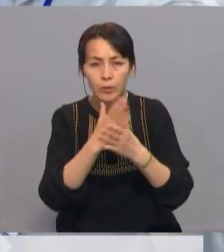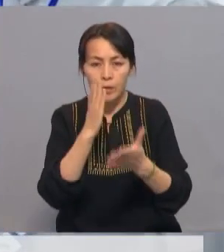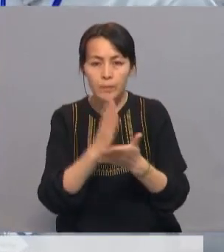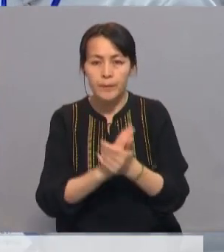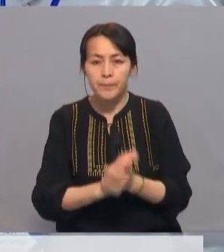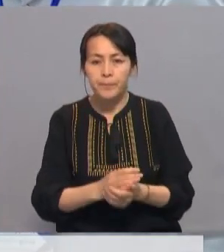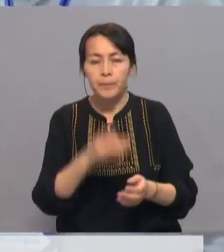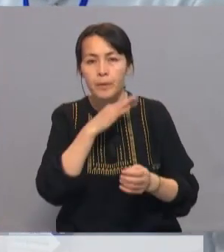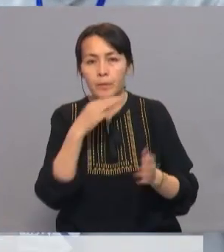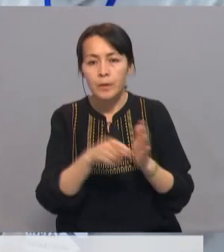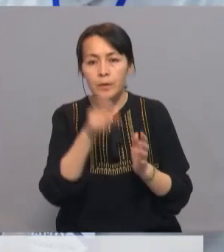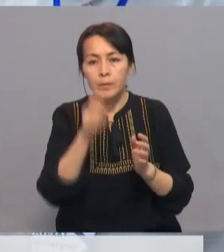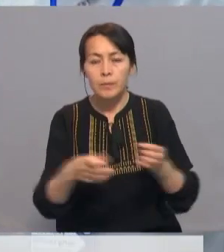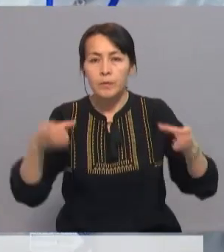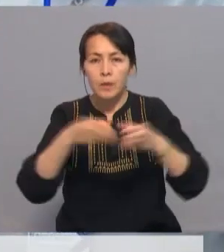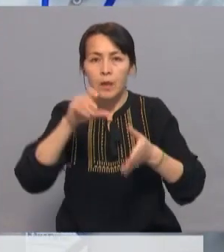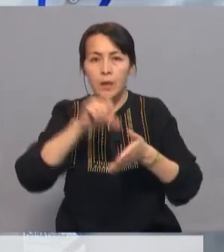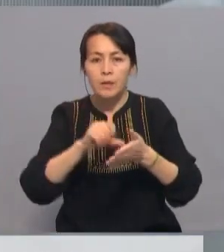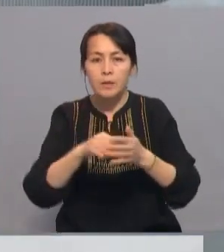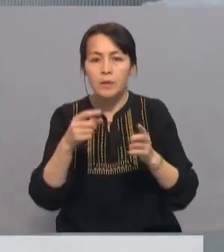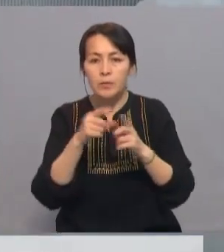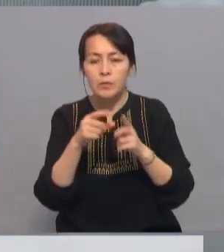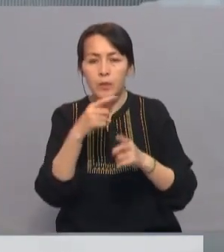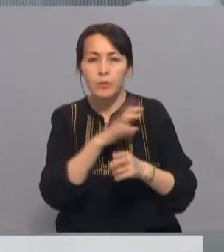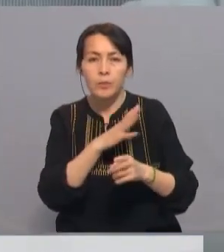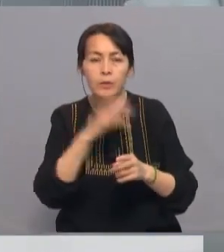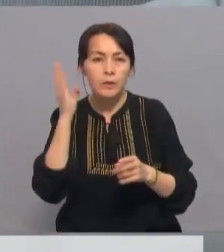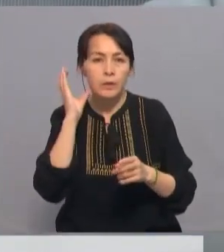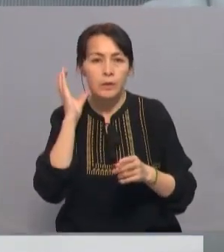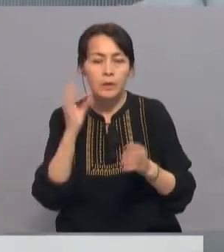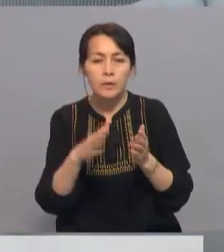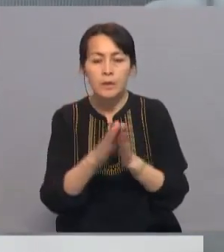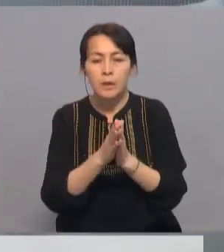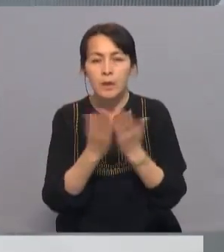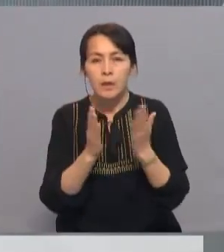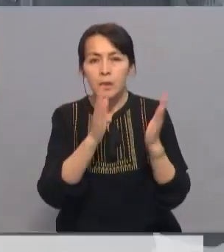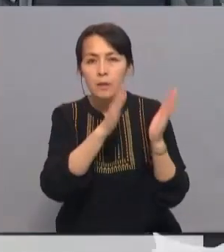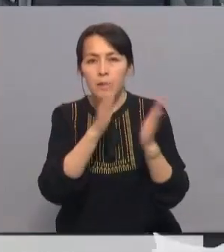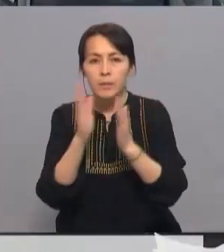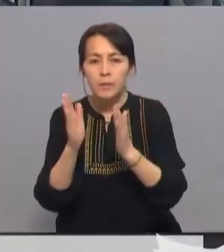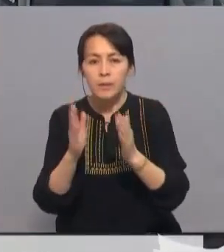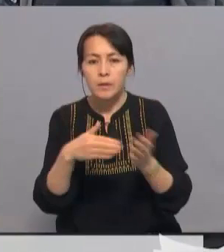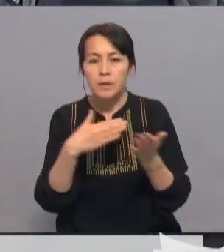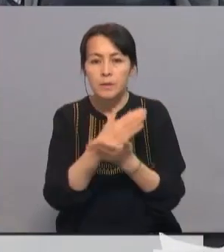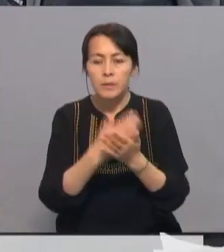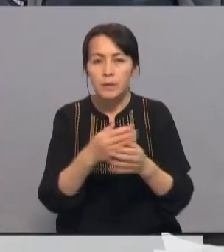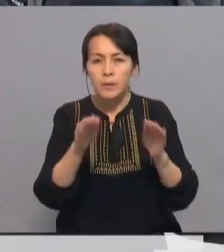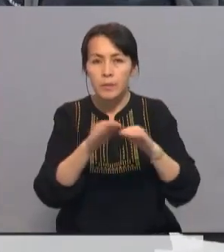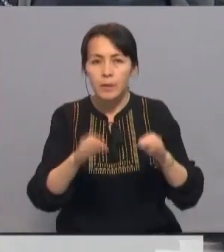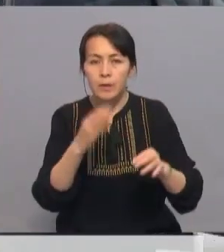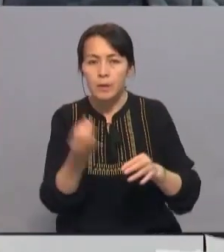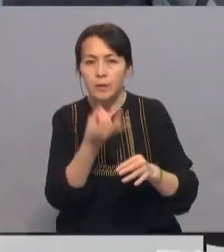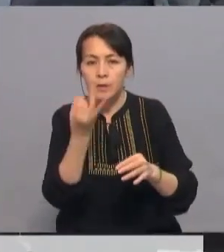жатыр. Бірқатар депутат бұл салаға қатысты пікір білдірген. Олардың сөзінше кітапханашылардың мәртебесі балаларды кітап оқуға қызықтыру